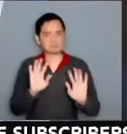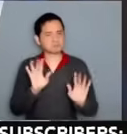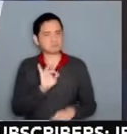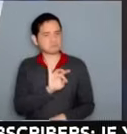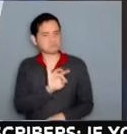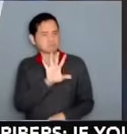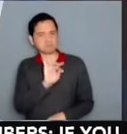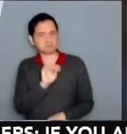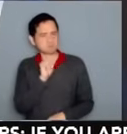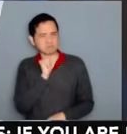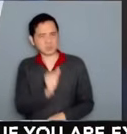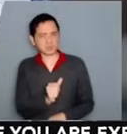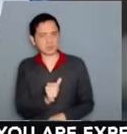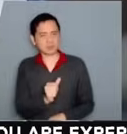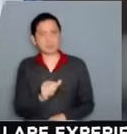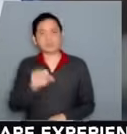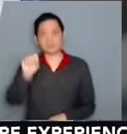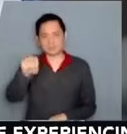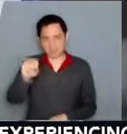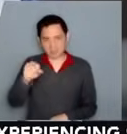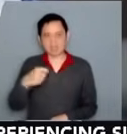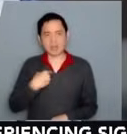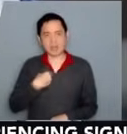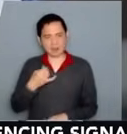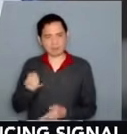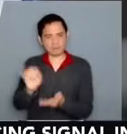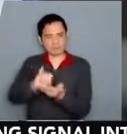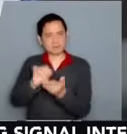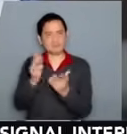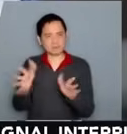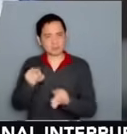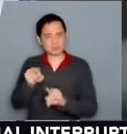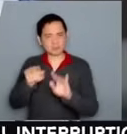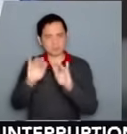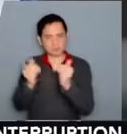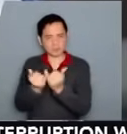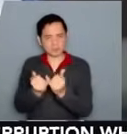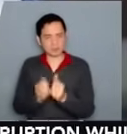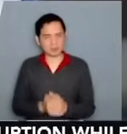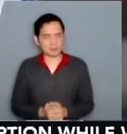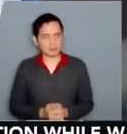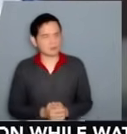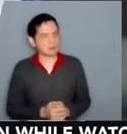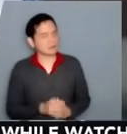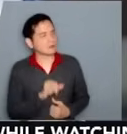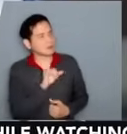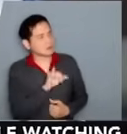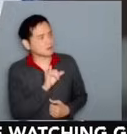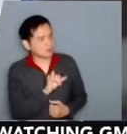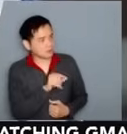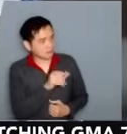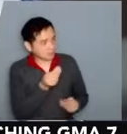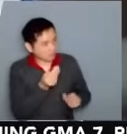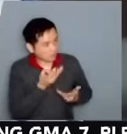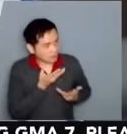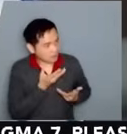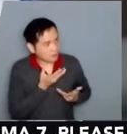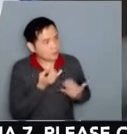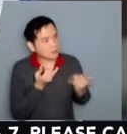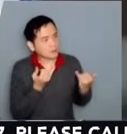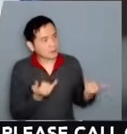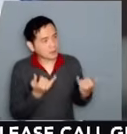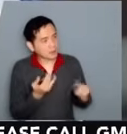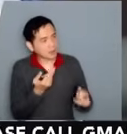corporation that owns the house with this development sir Uh We will include former spokesperson